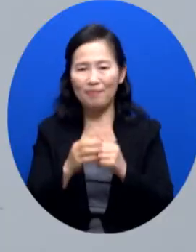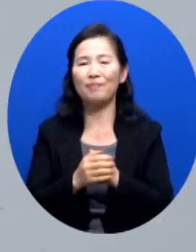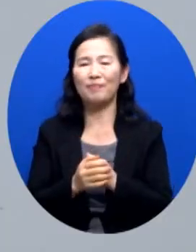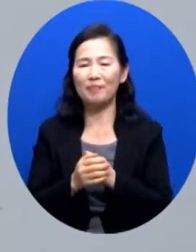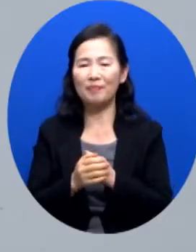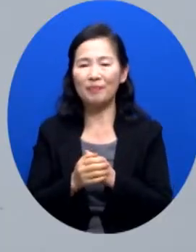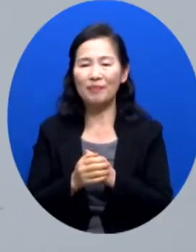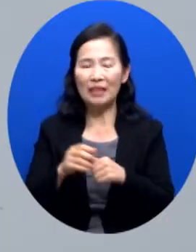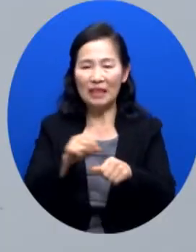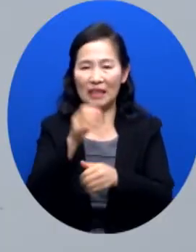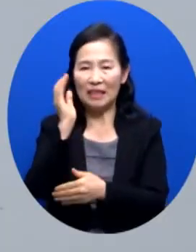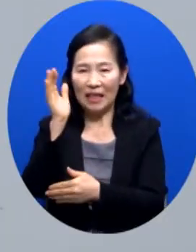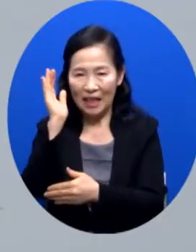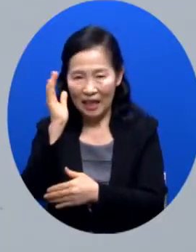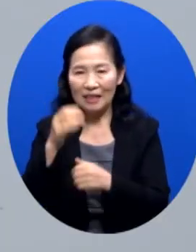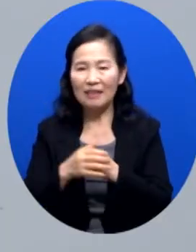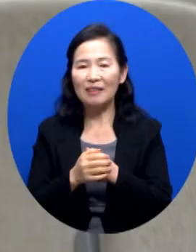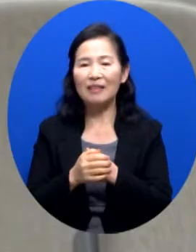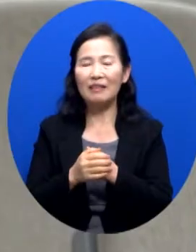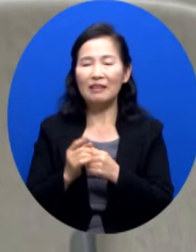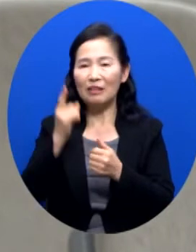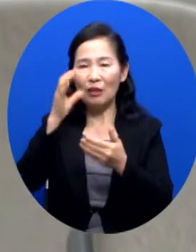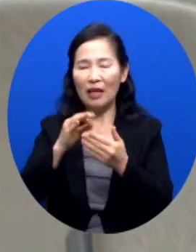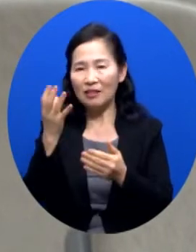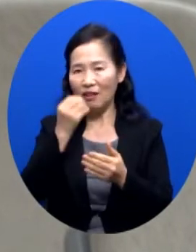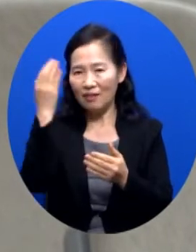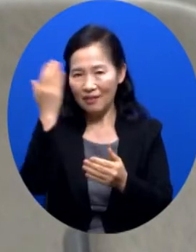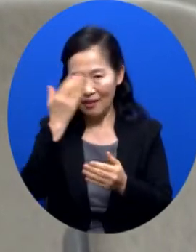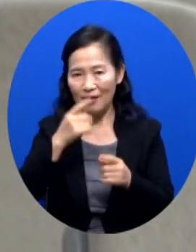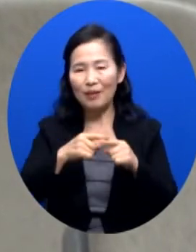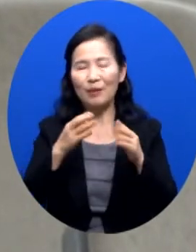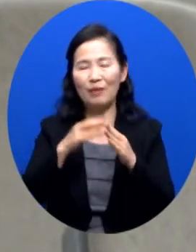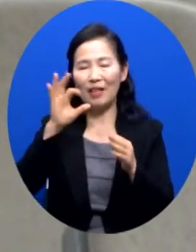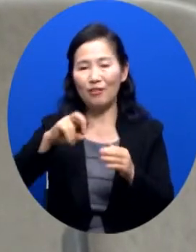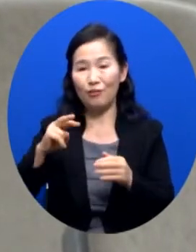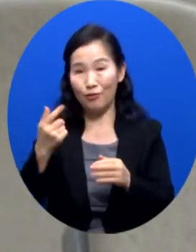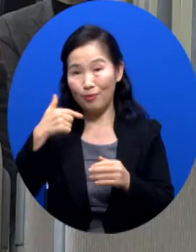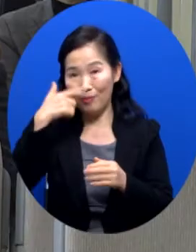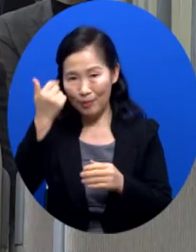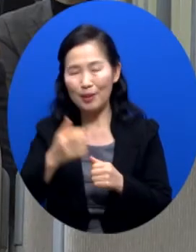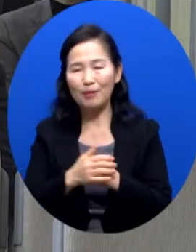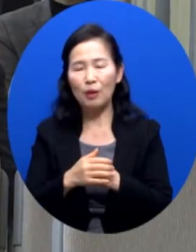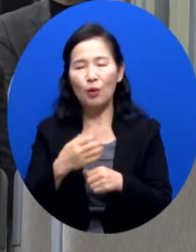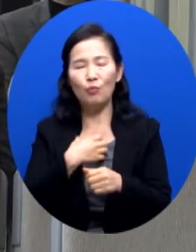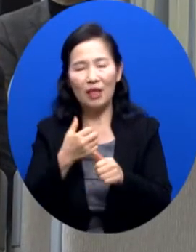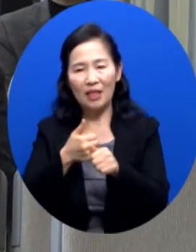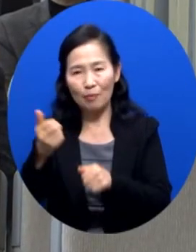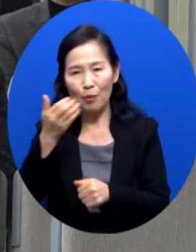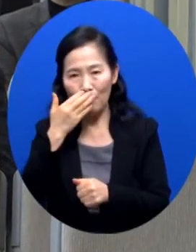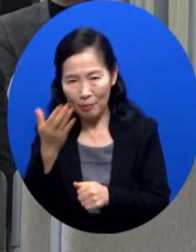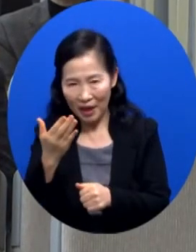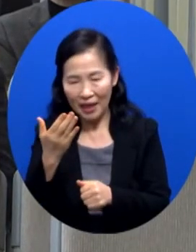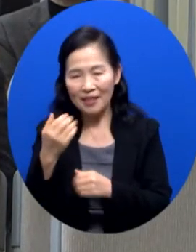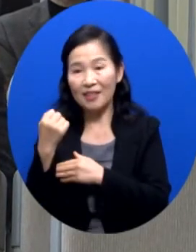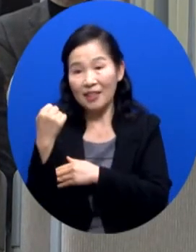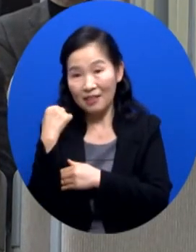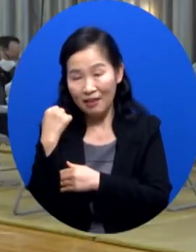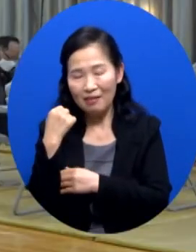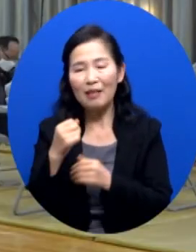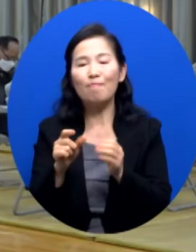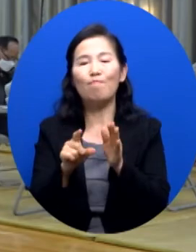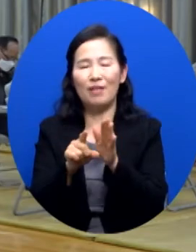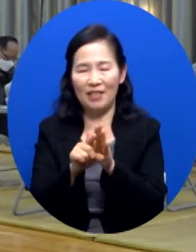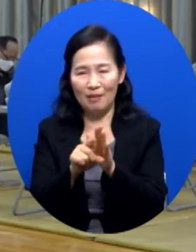여진 특강에서 강사로 나선 천안 성결교회 윤학희 목사는 위기를 극복할 수 있는 능력에 대한